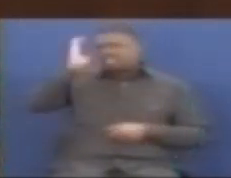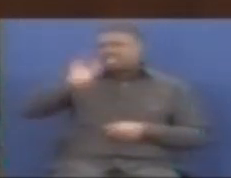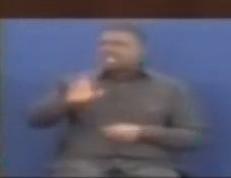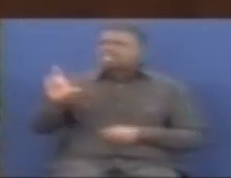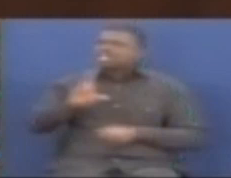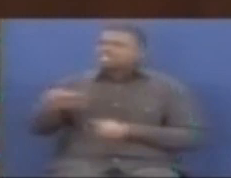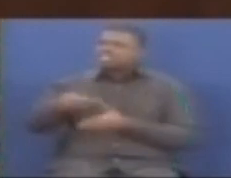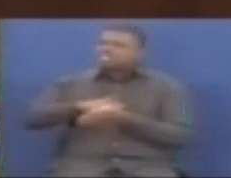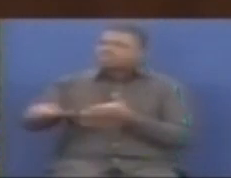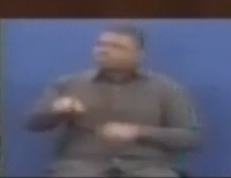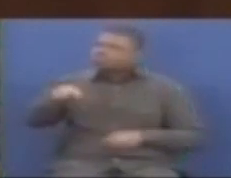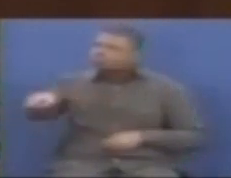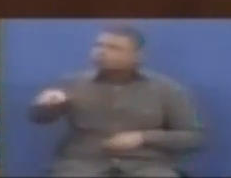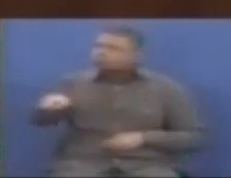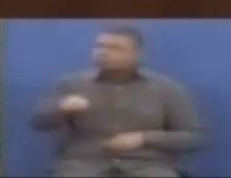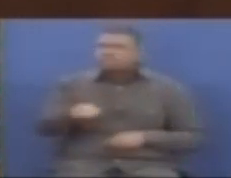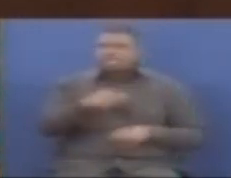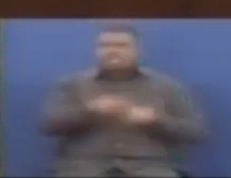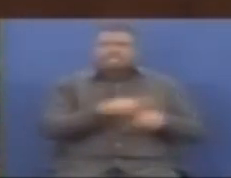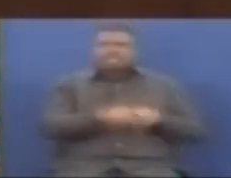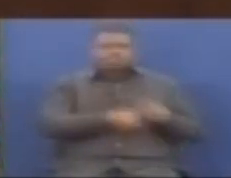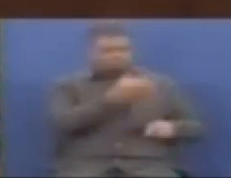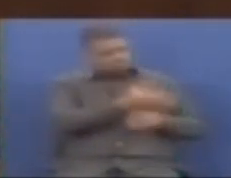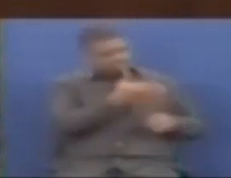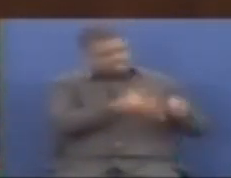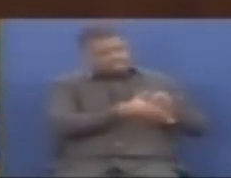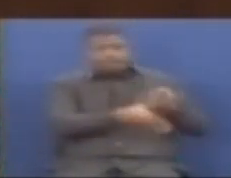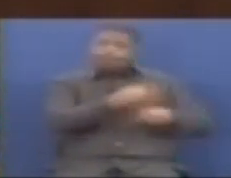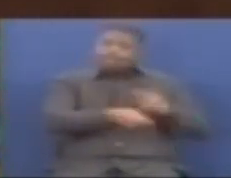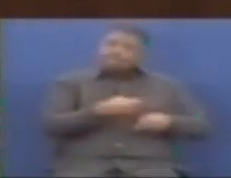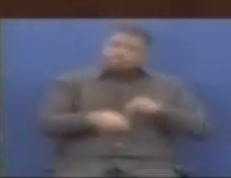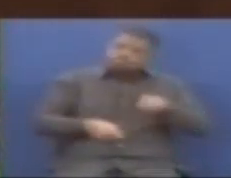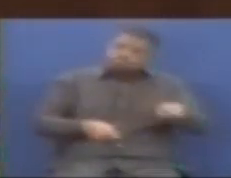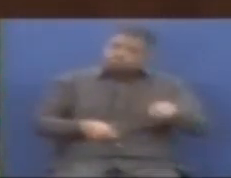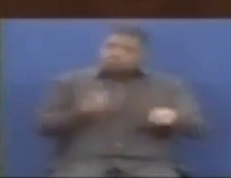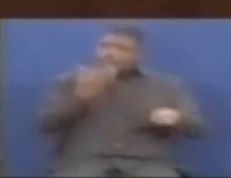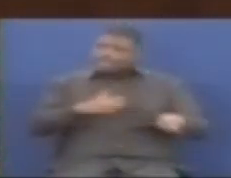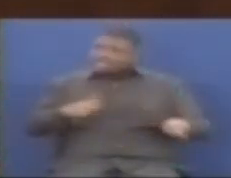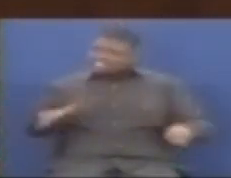huyu mkandarasi ili aendelee kujenga huo mradi wa Chita?